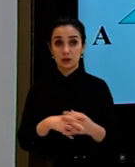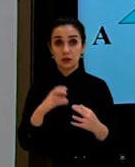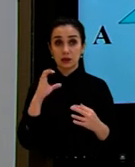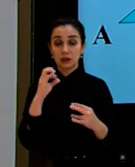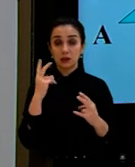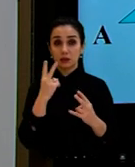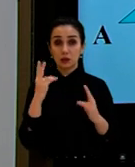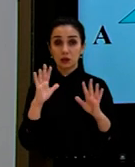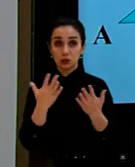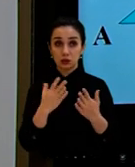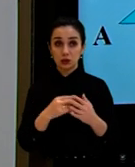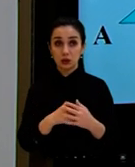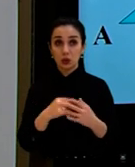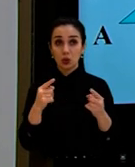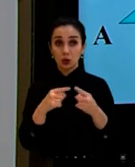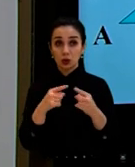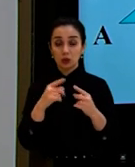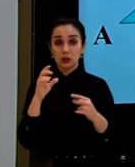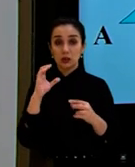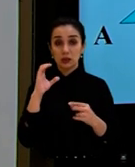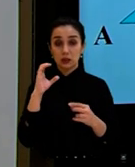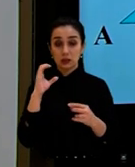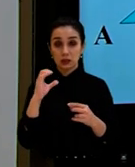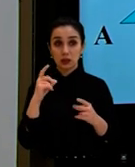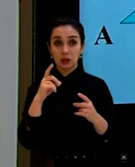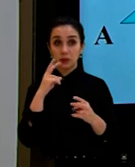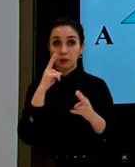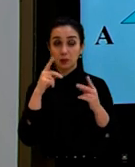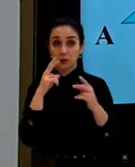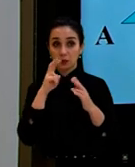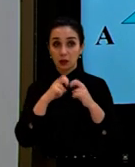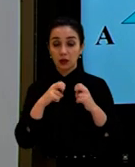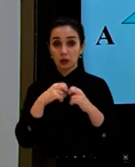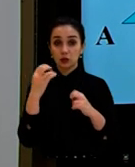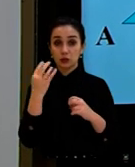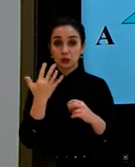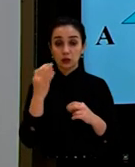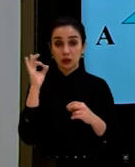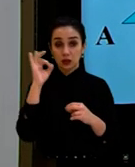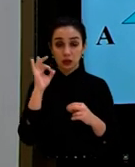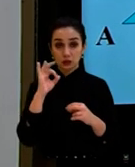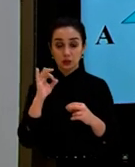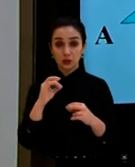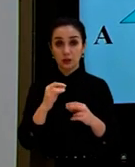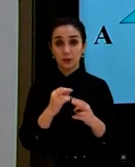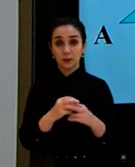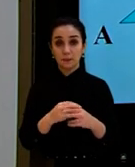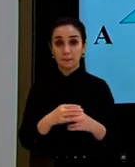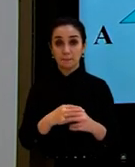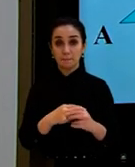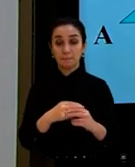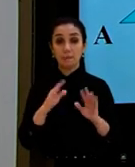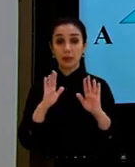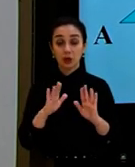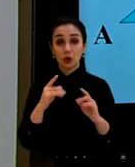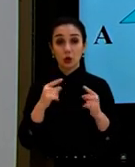Два случая. Угол С 45 градусов. Проверяем. Если угол С 45 градусов,